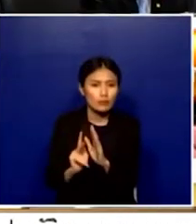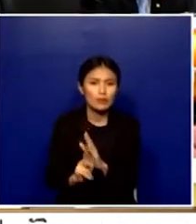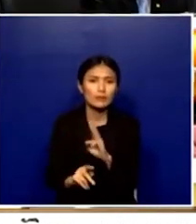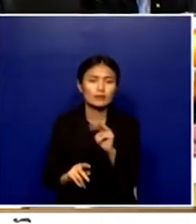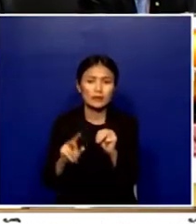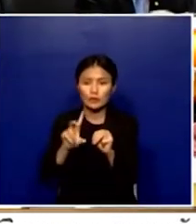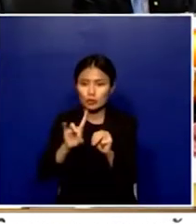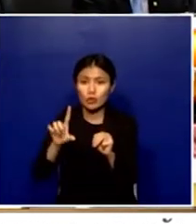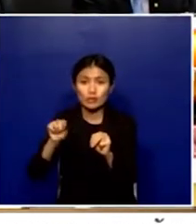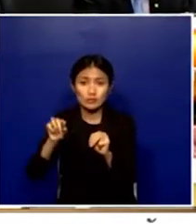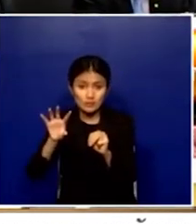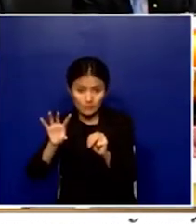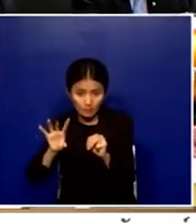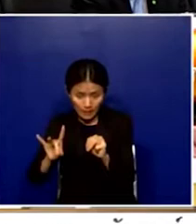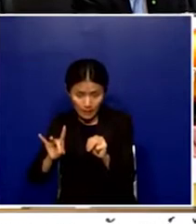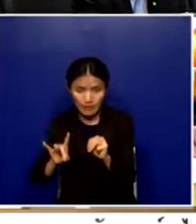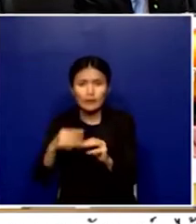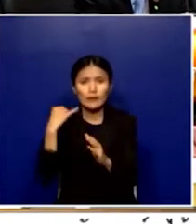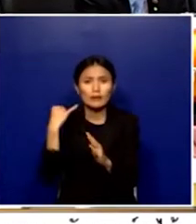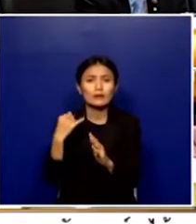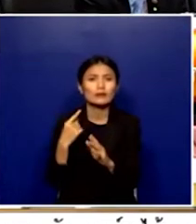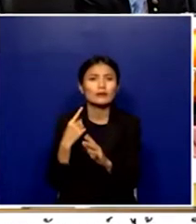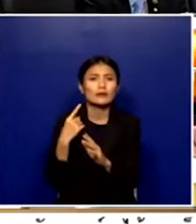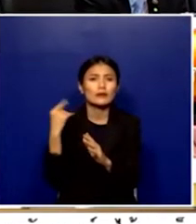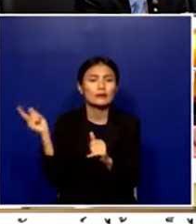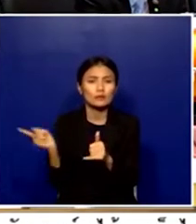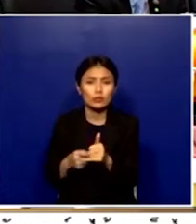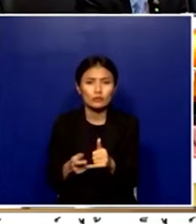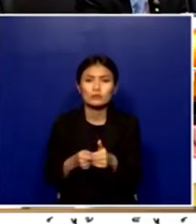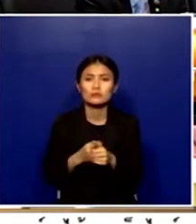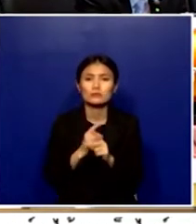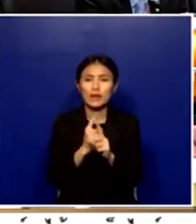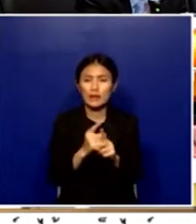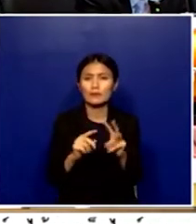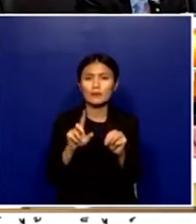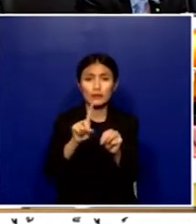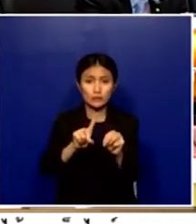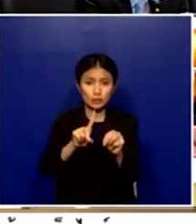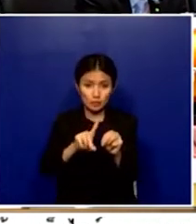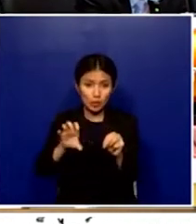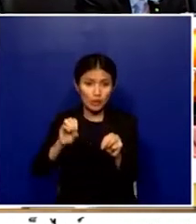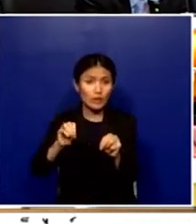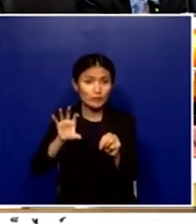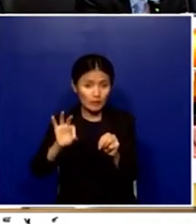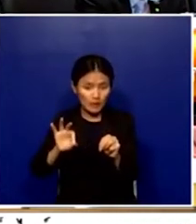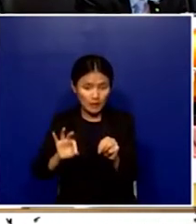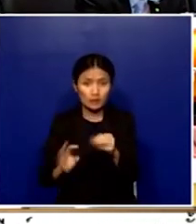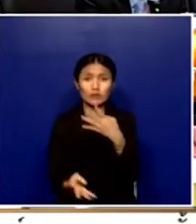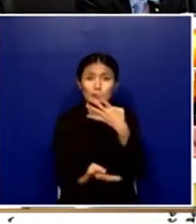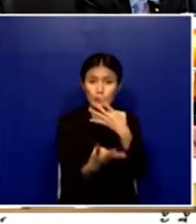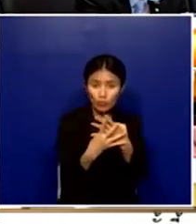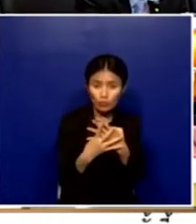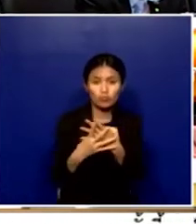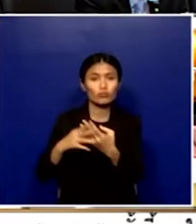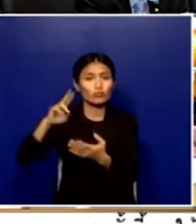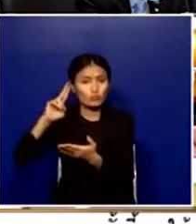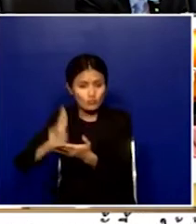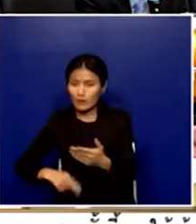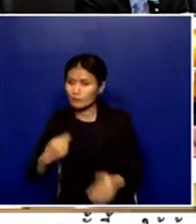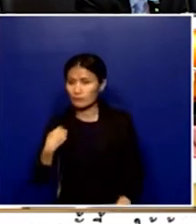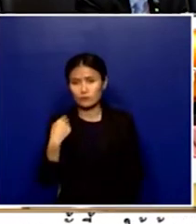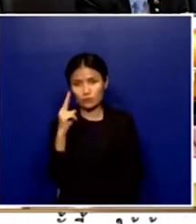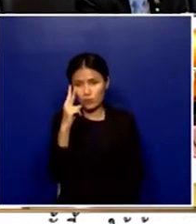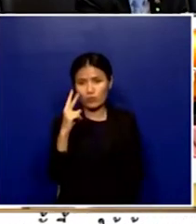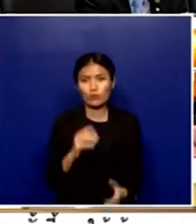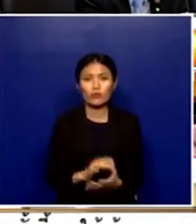บาทจำคุกไม่เกิน 3 ปี ปรับไม่เกิน 60,000 บาท หรอทั้งจำทั้งปรับประโยชนที่ท่านได้รับจาก